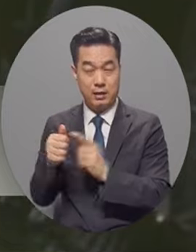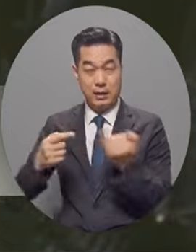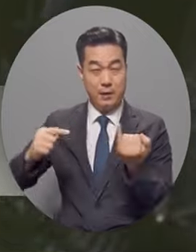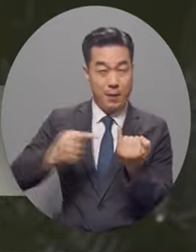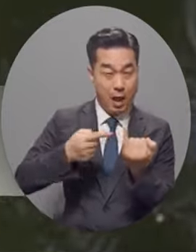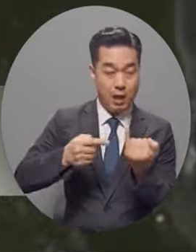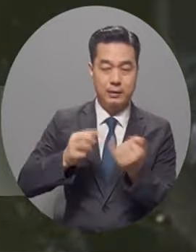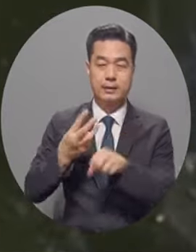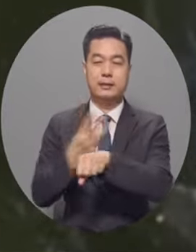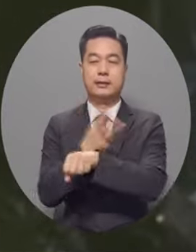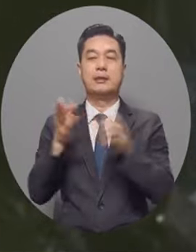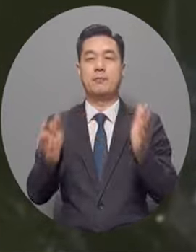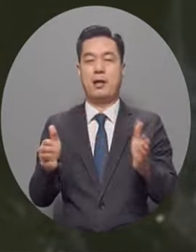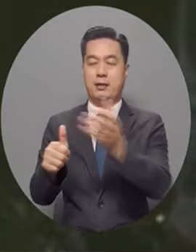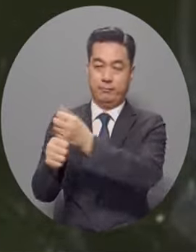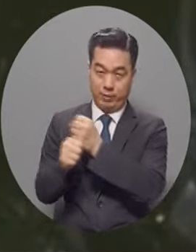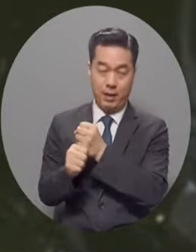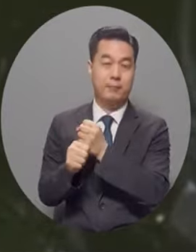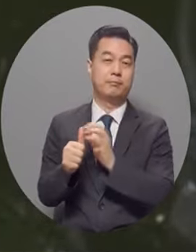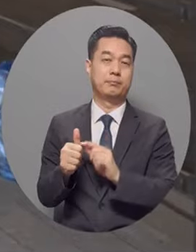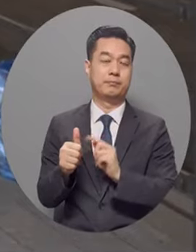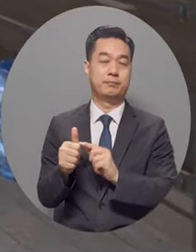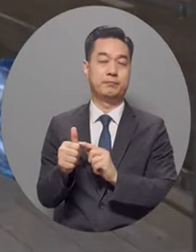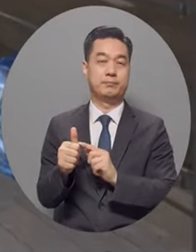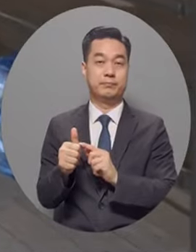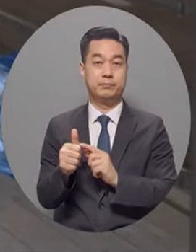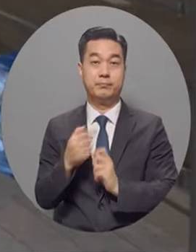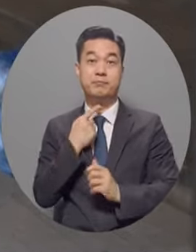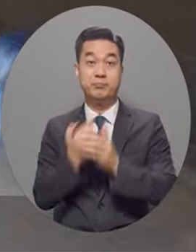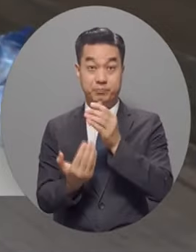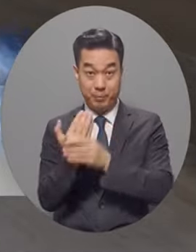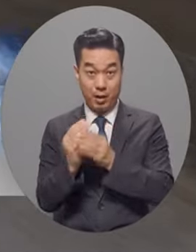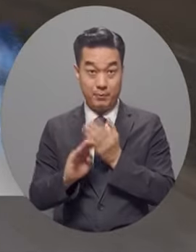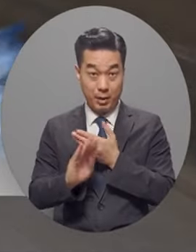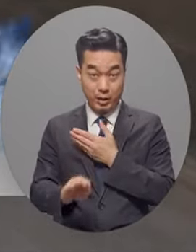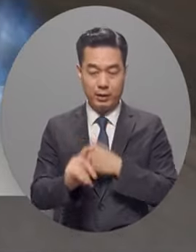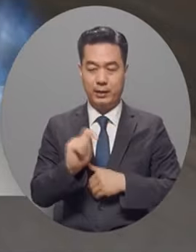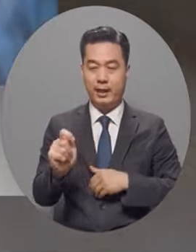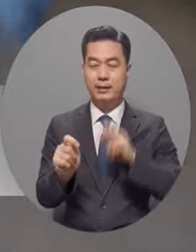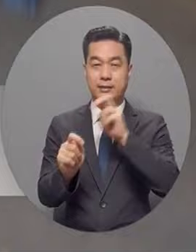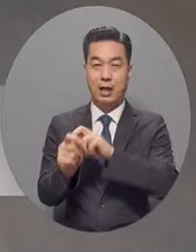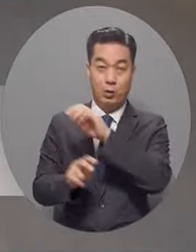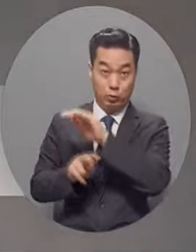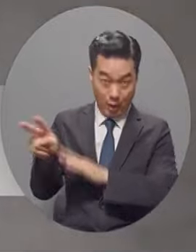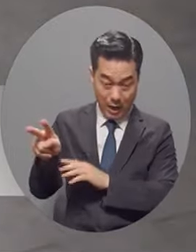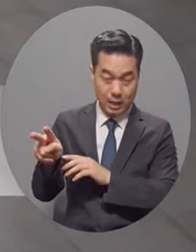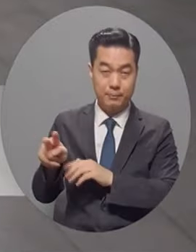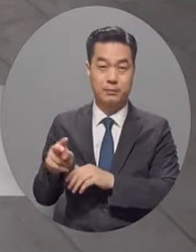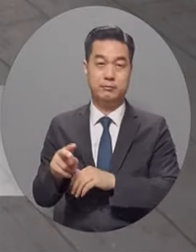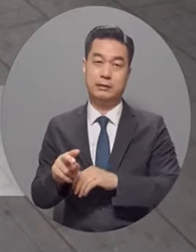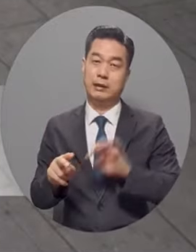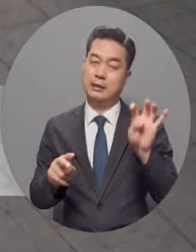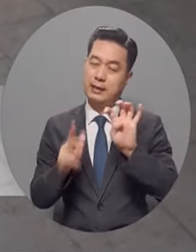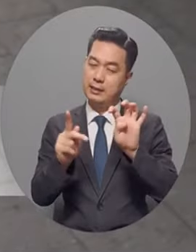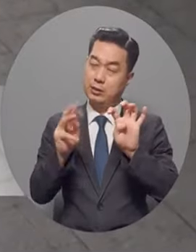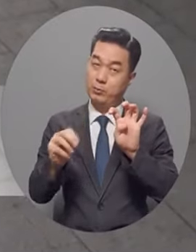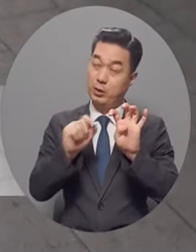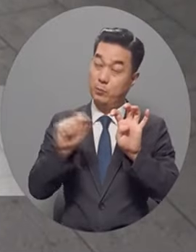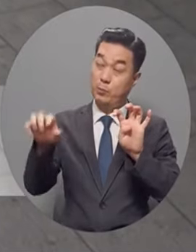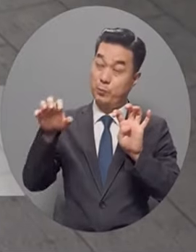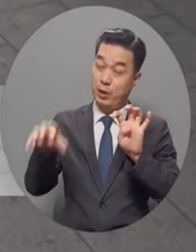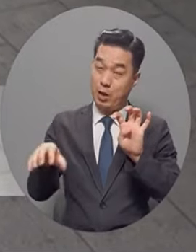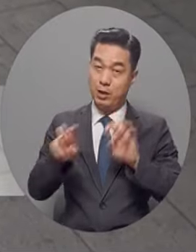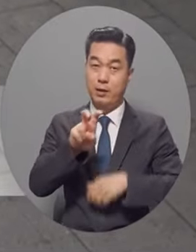경찰에 붙잡혔습니다이 남성은 범행을 저지른 뒤 택시를 타고 달아나 약 40km 떨어진 서울